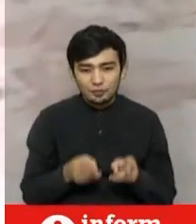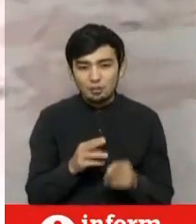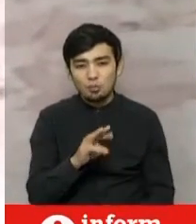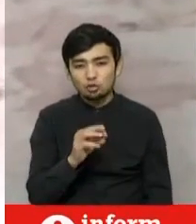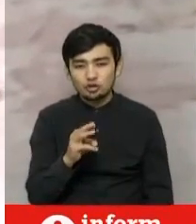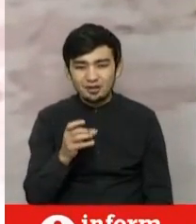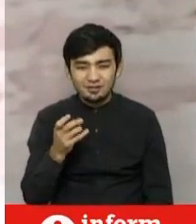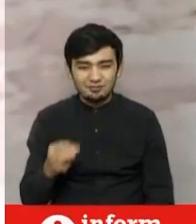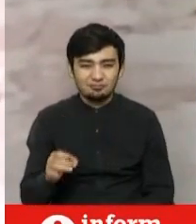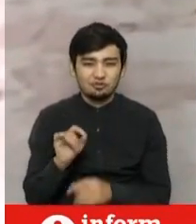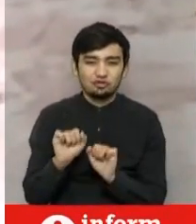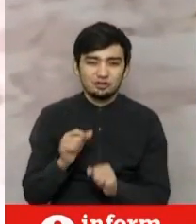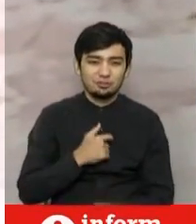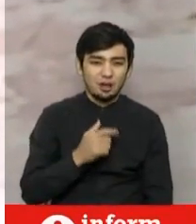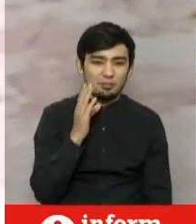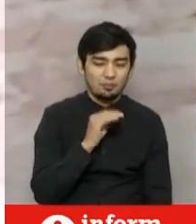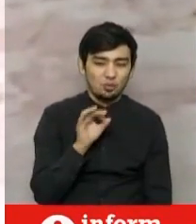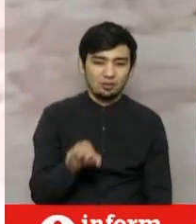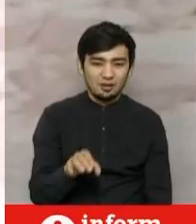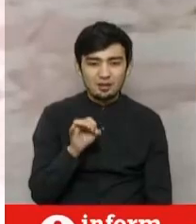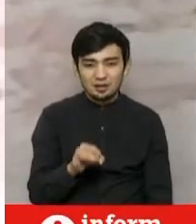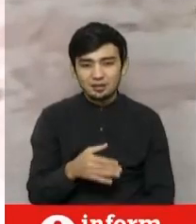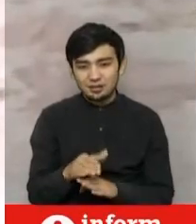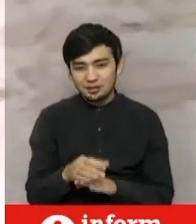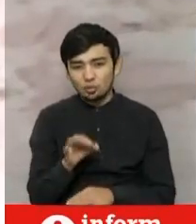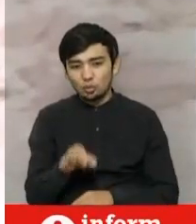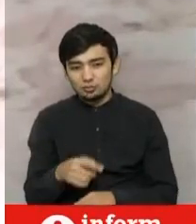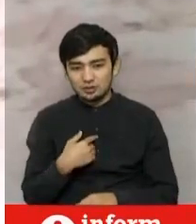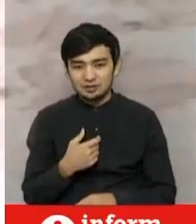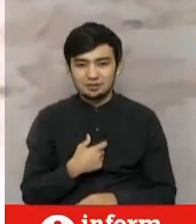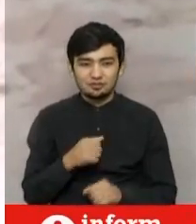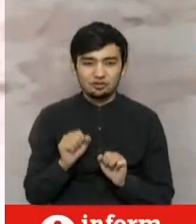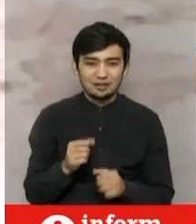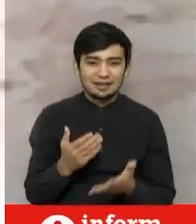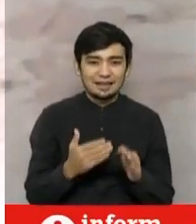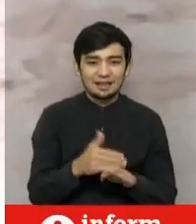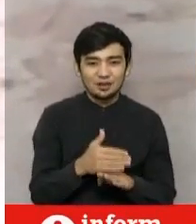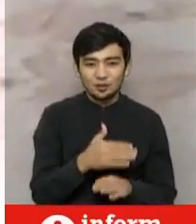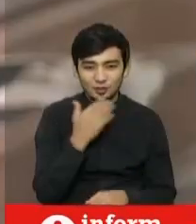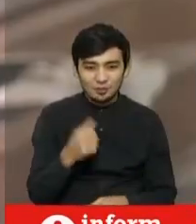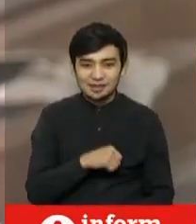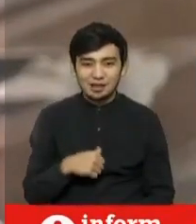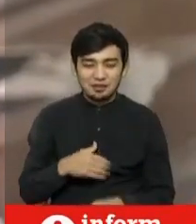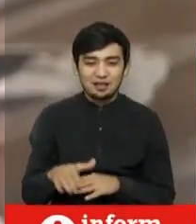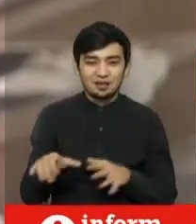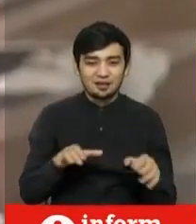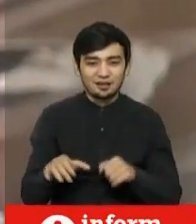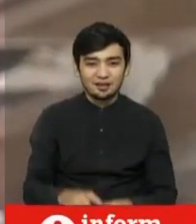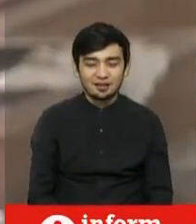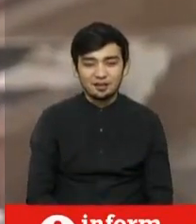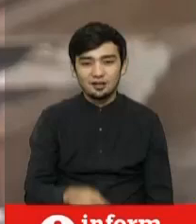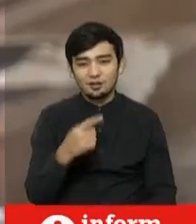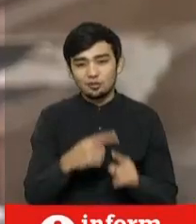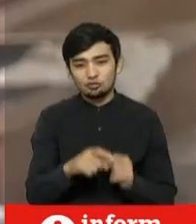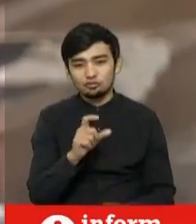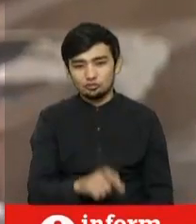алады сол. Басқа не пайдасы бар? Кредит алмауға өзіміз кредитіміз жоқ болса, кредит ақ қоя береміз ғой. Неге біреудің артынан біреу